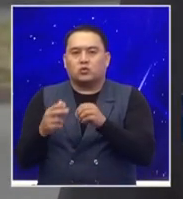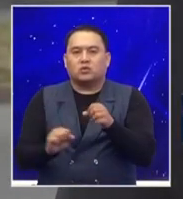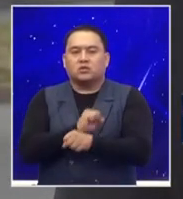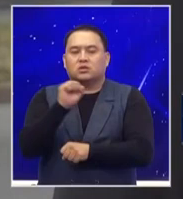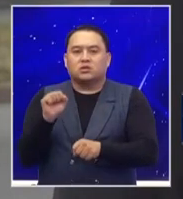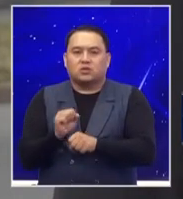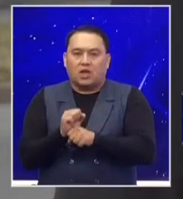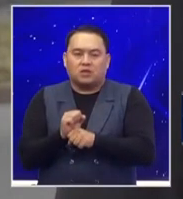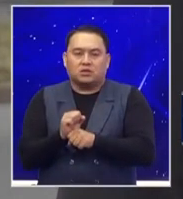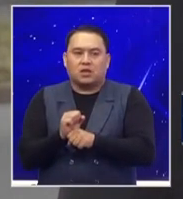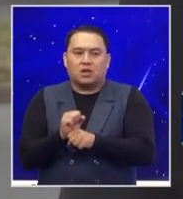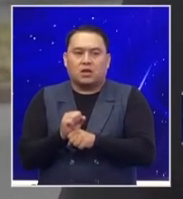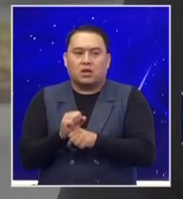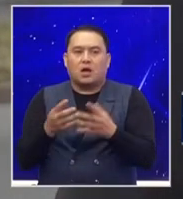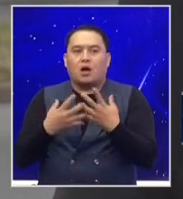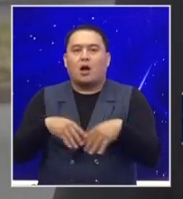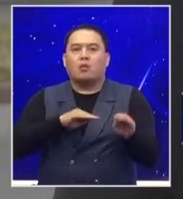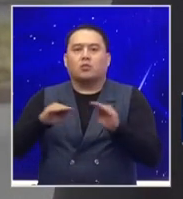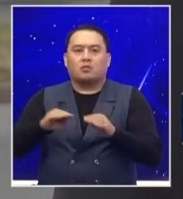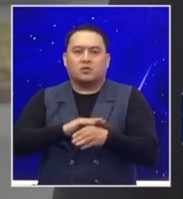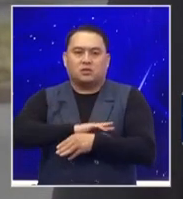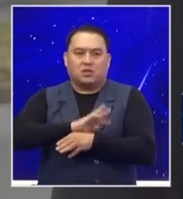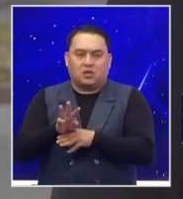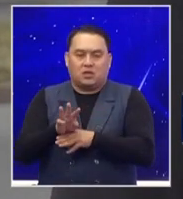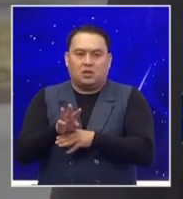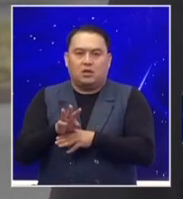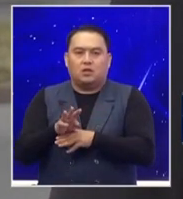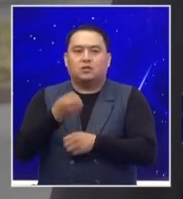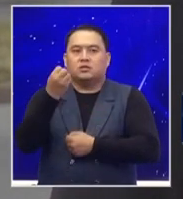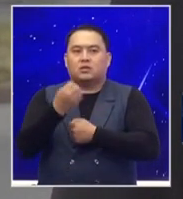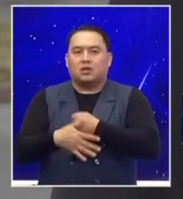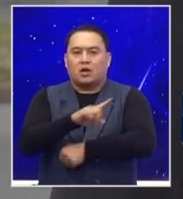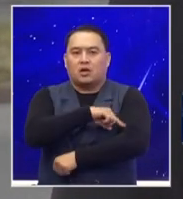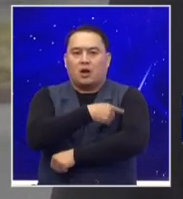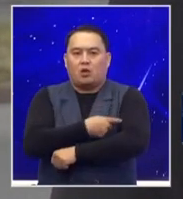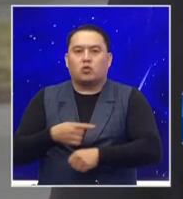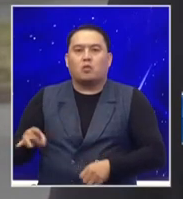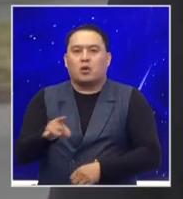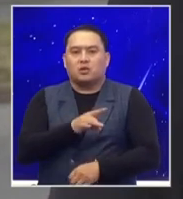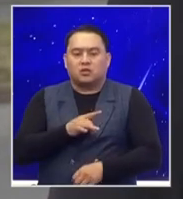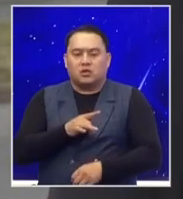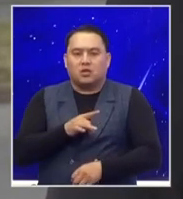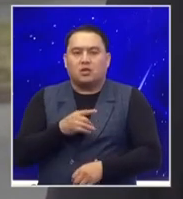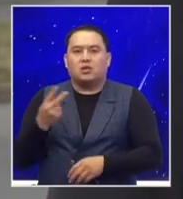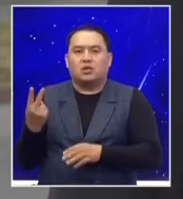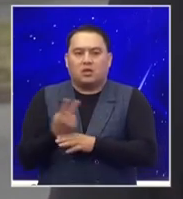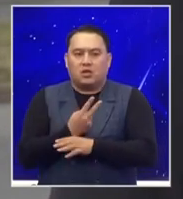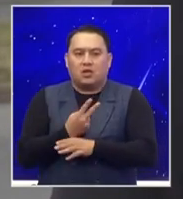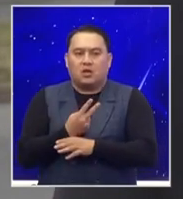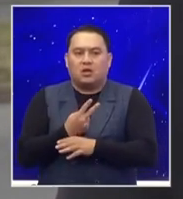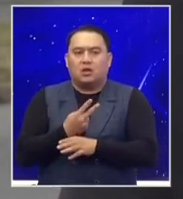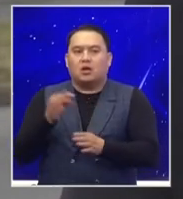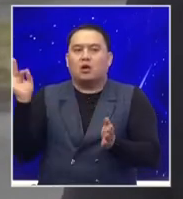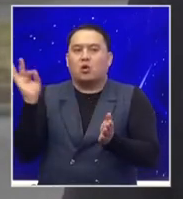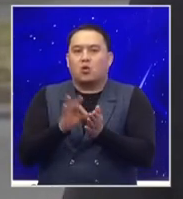станциялар жабдықталған. Біздің центральный район больницаларда. Және тағы 2 көздеп